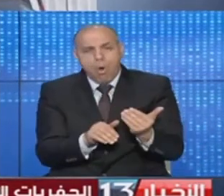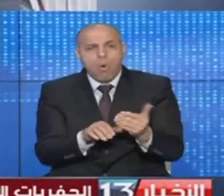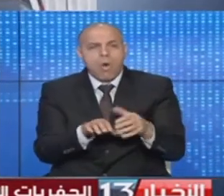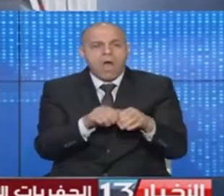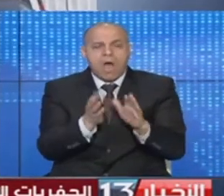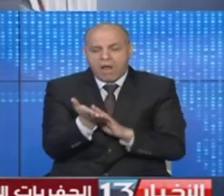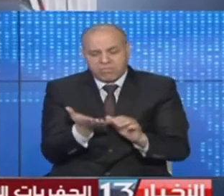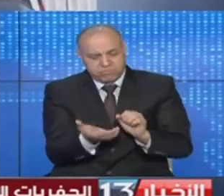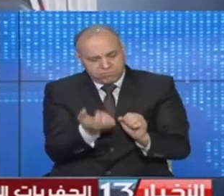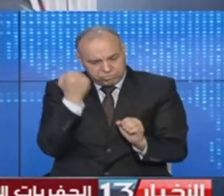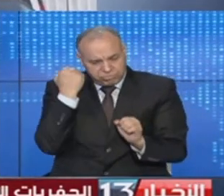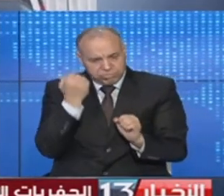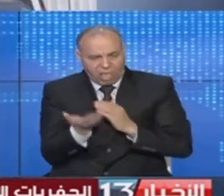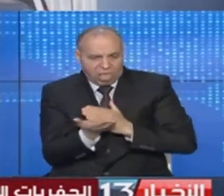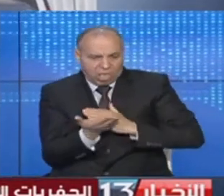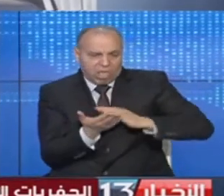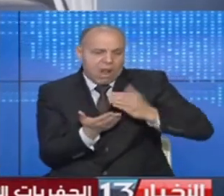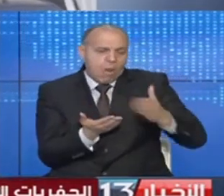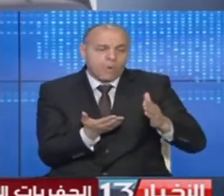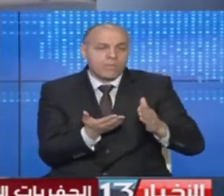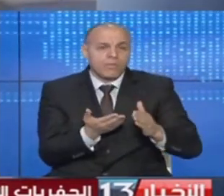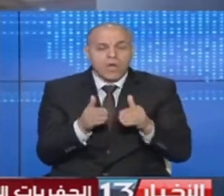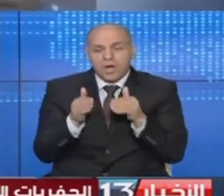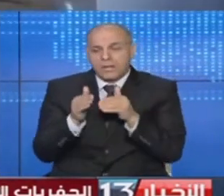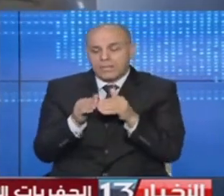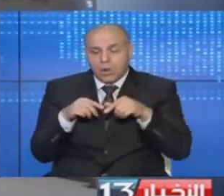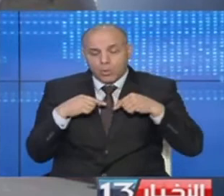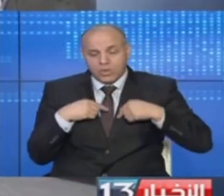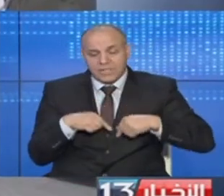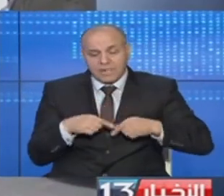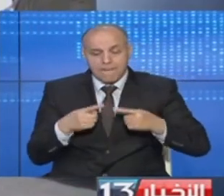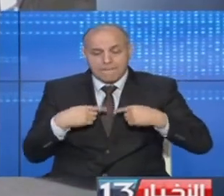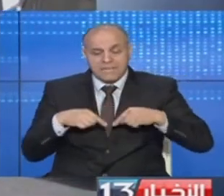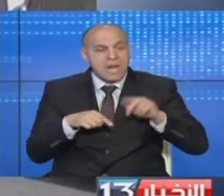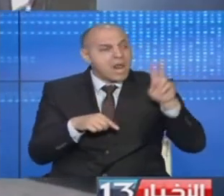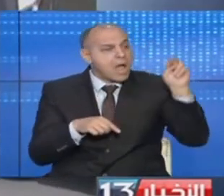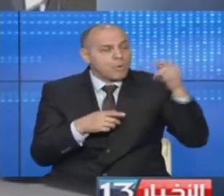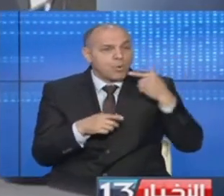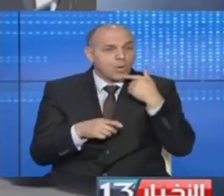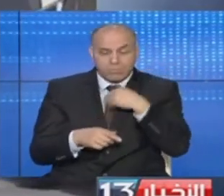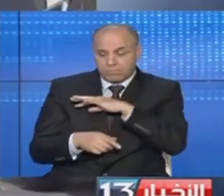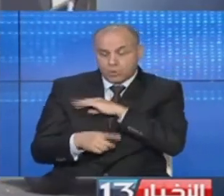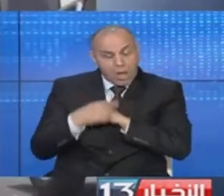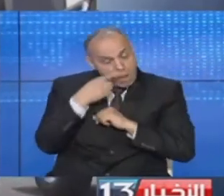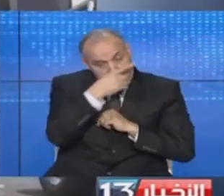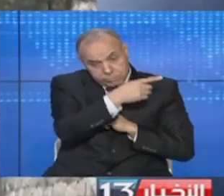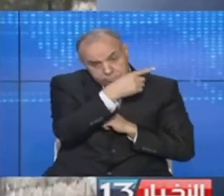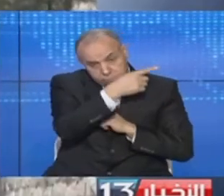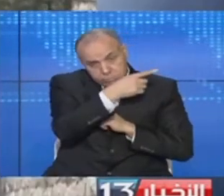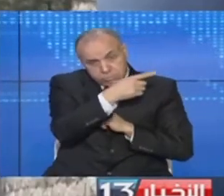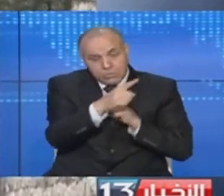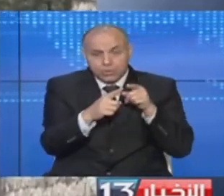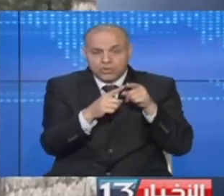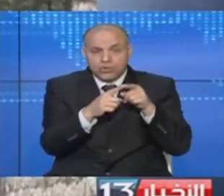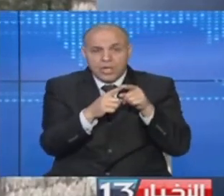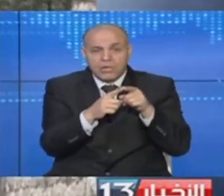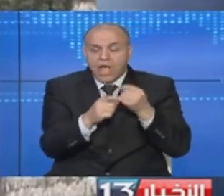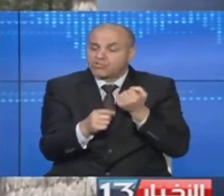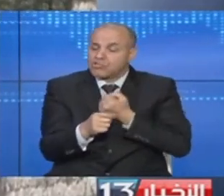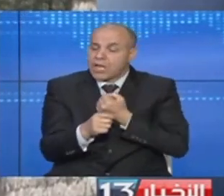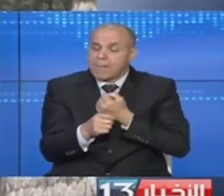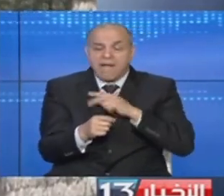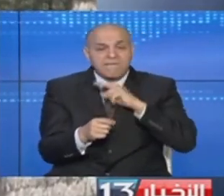مصادرة الأراضي وتجريفها. وطلبت الوزارة مجلس الأمن الدولي بتحمل مسؤولياته تجاه تلك